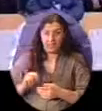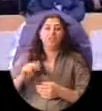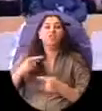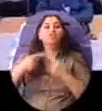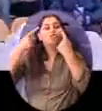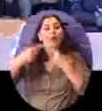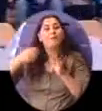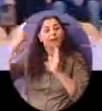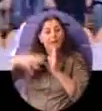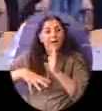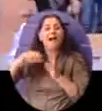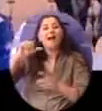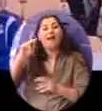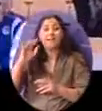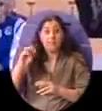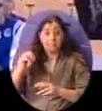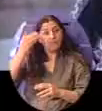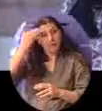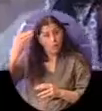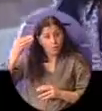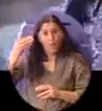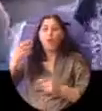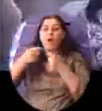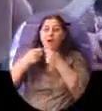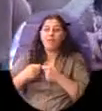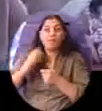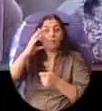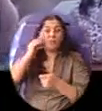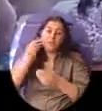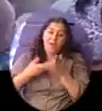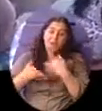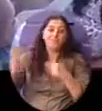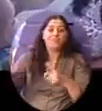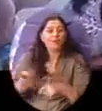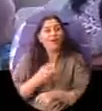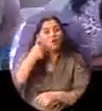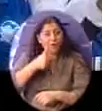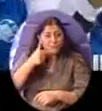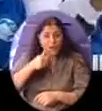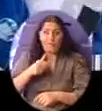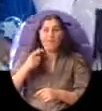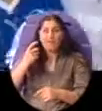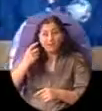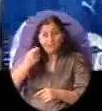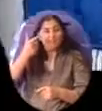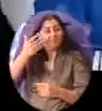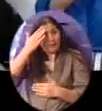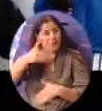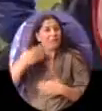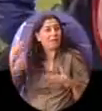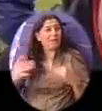אקים, עבודה לאומית לאנשים עם פיגור שכלי שחבריהם נהנו לצאת משגרת היום-יום ולספוג קצת אבק